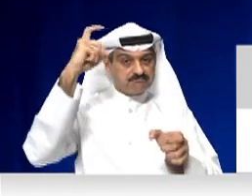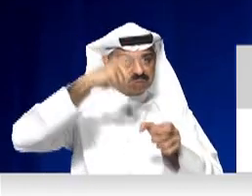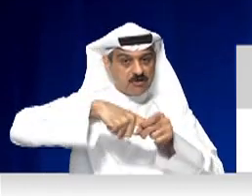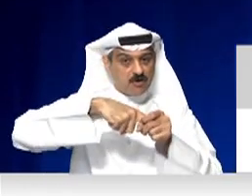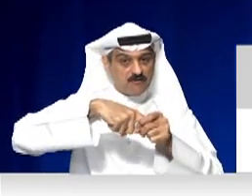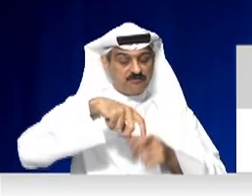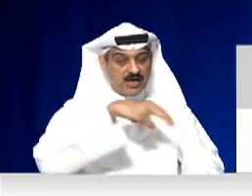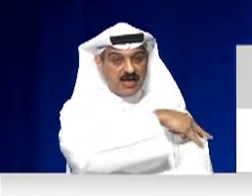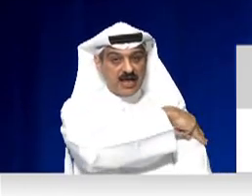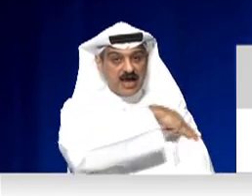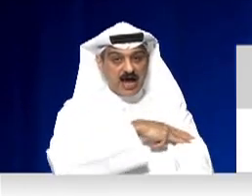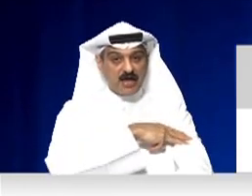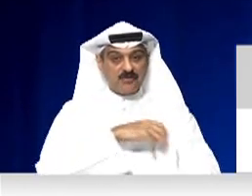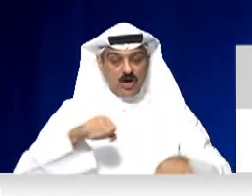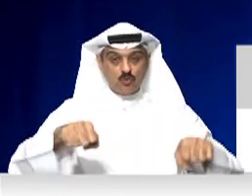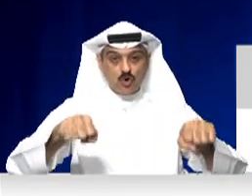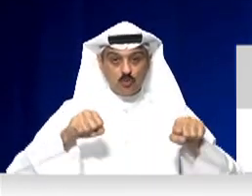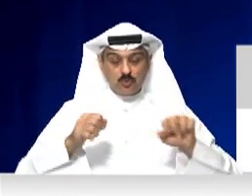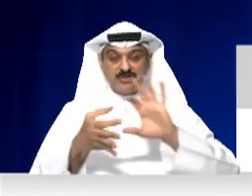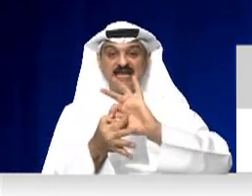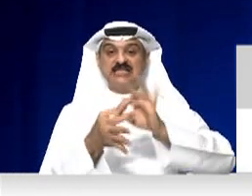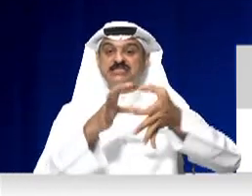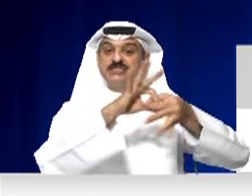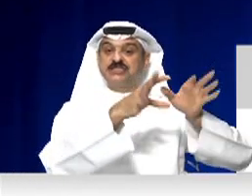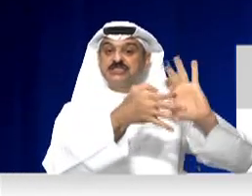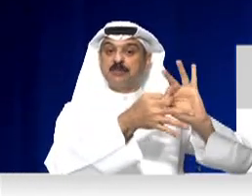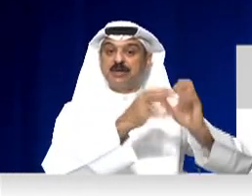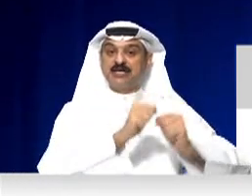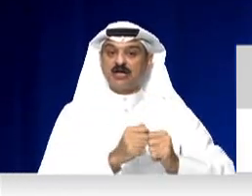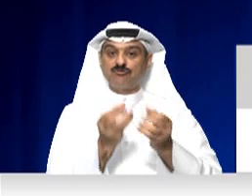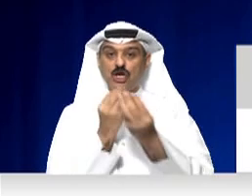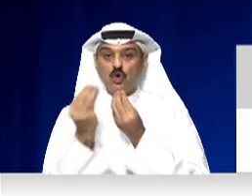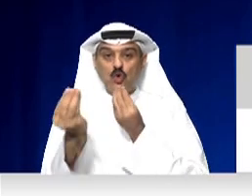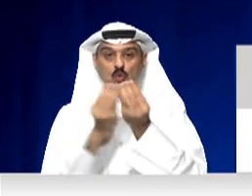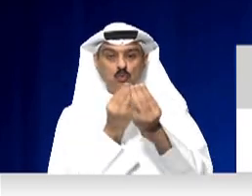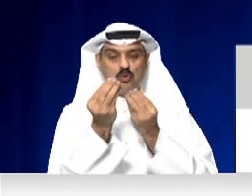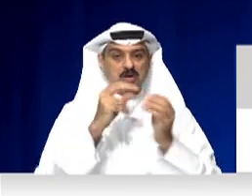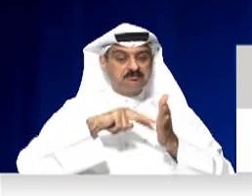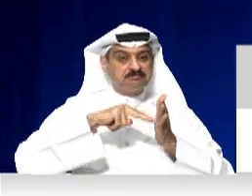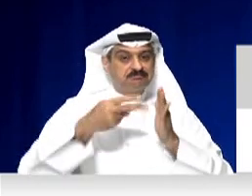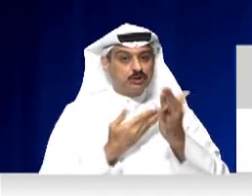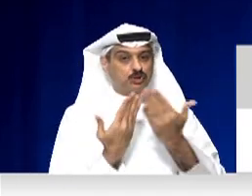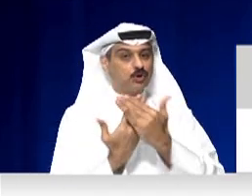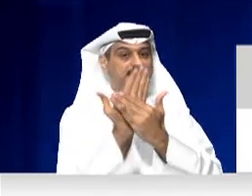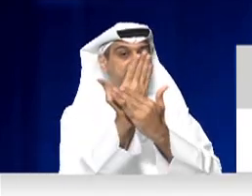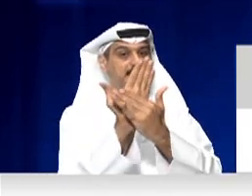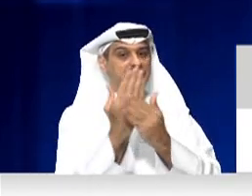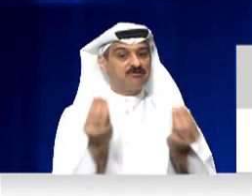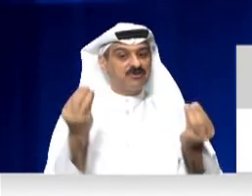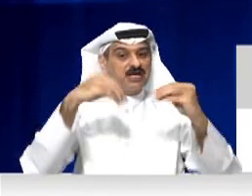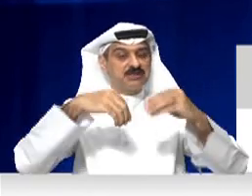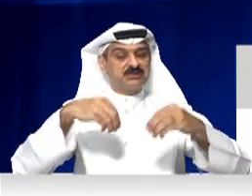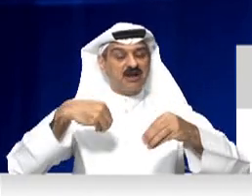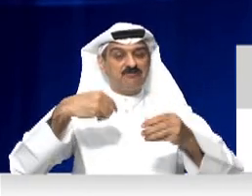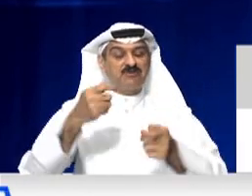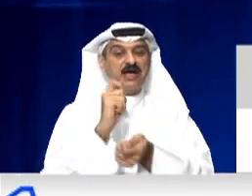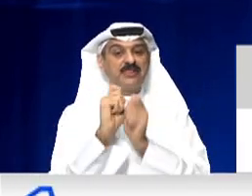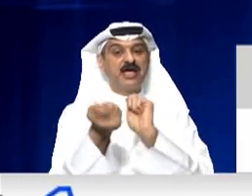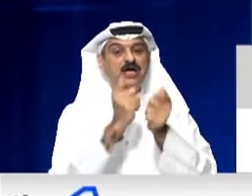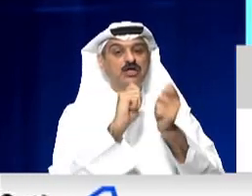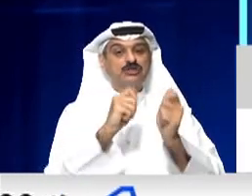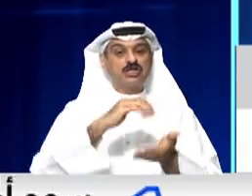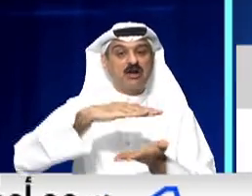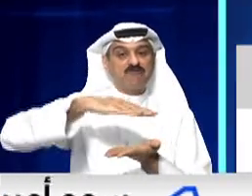عموم مدراء الجمعيات التعاونيه الاستهلاكيه وذلك لمناقشه الاليه الجديده لتعزيز مبيعات اسطوانات الغاز